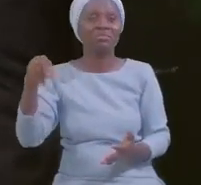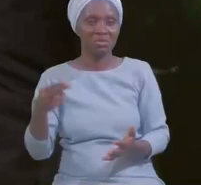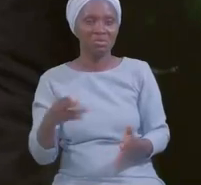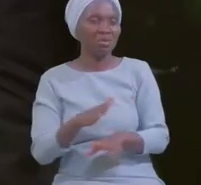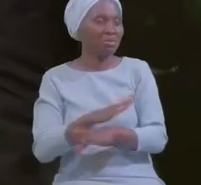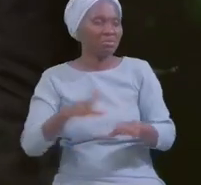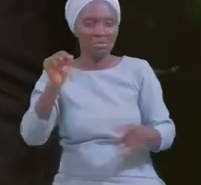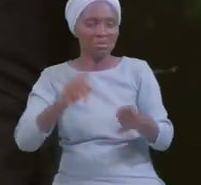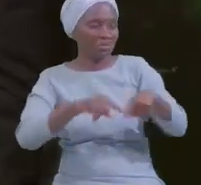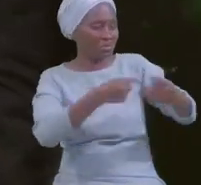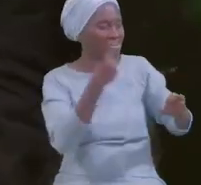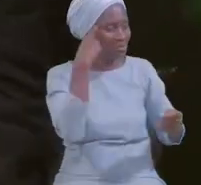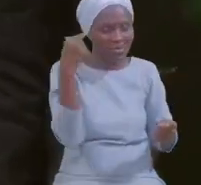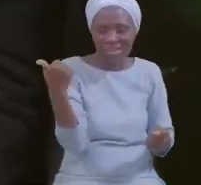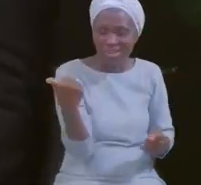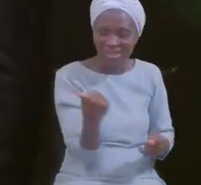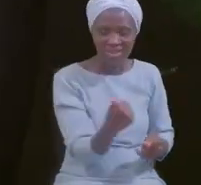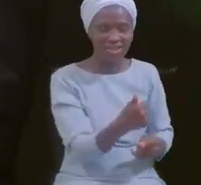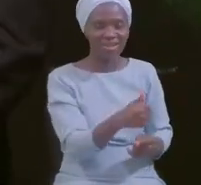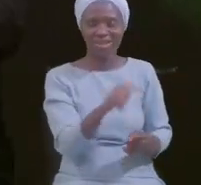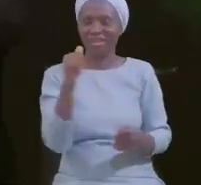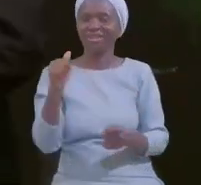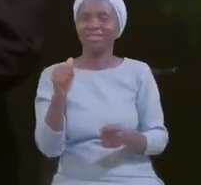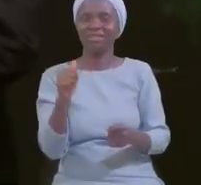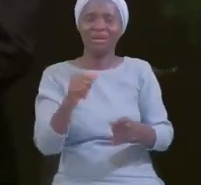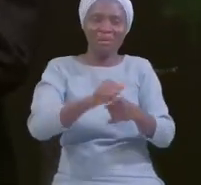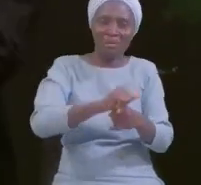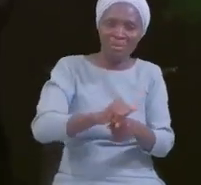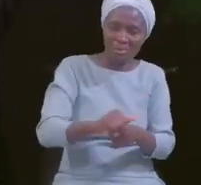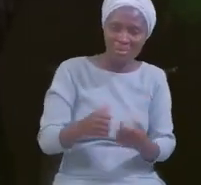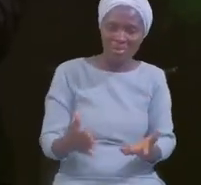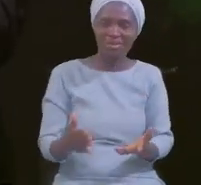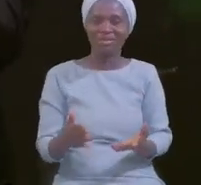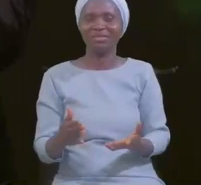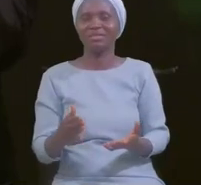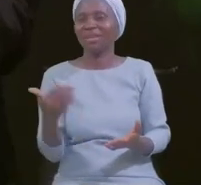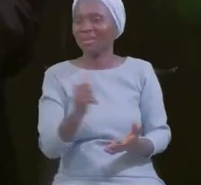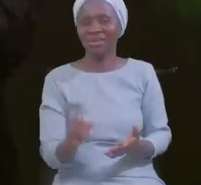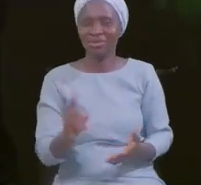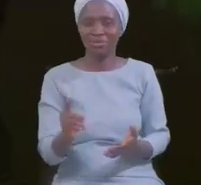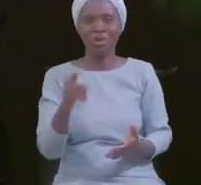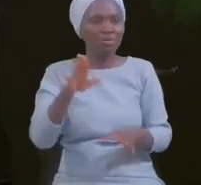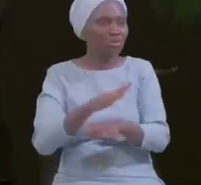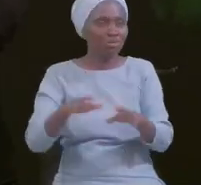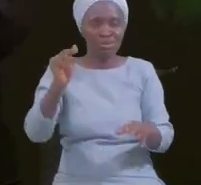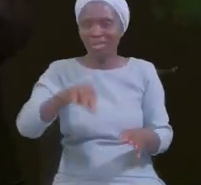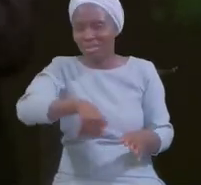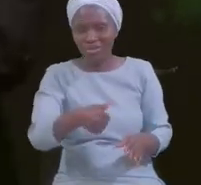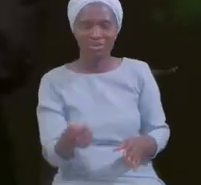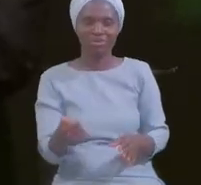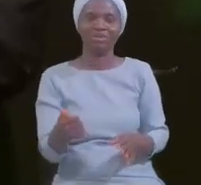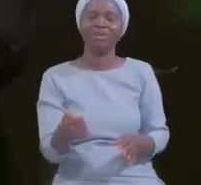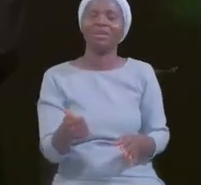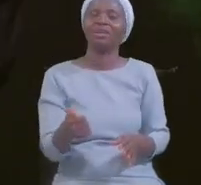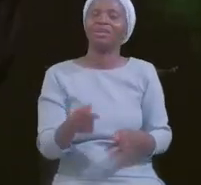réhabilitation. Et que comme j'étais sorti de ce poisson, vous, lorsque vous quitterez ici, il n'y a pas de